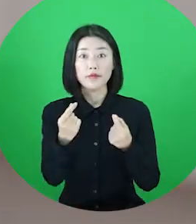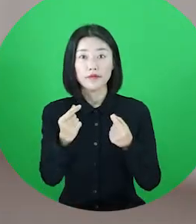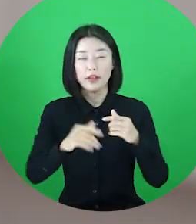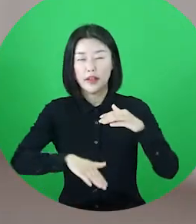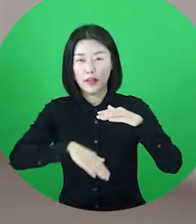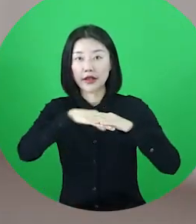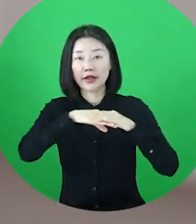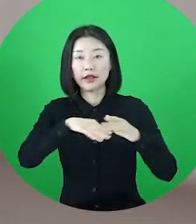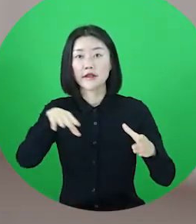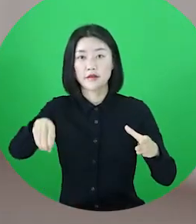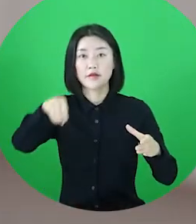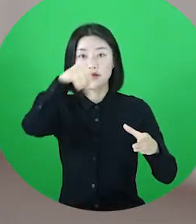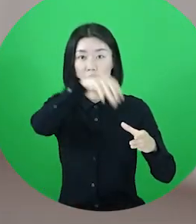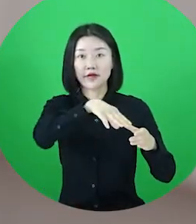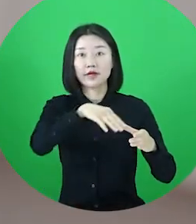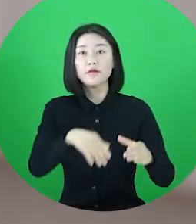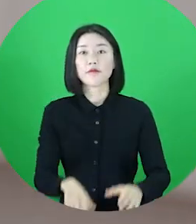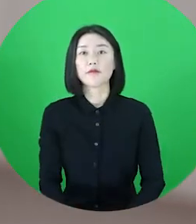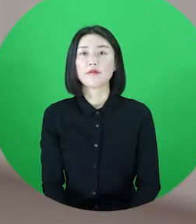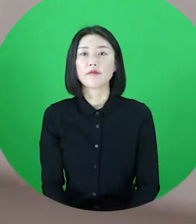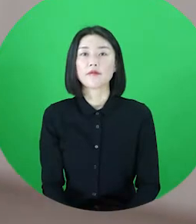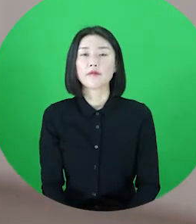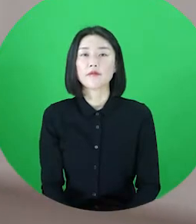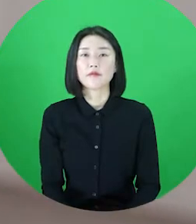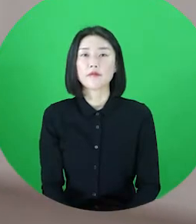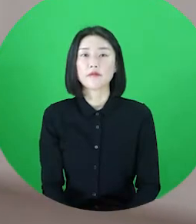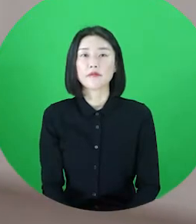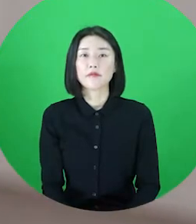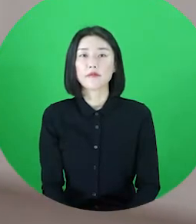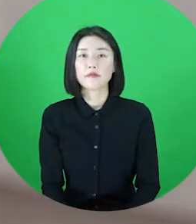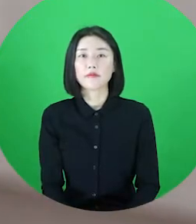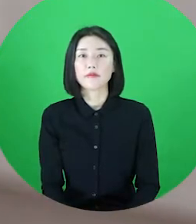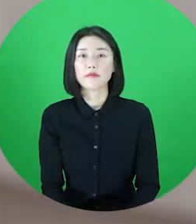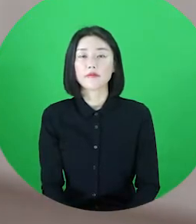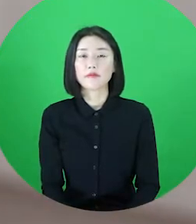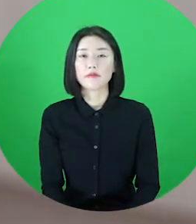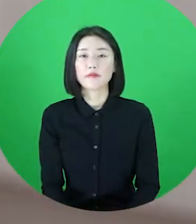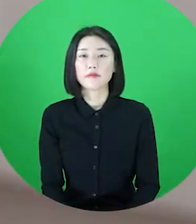먼저 한 컵을 가득 넣어 볼게요.